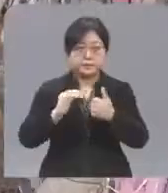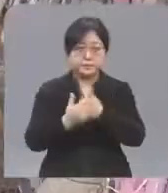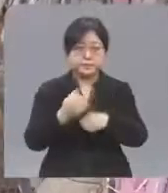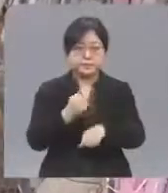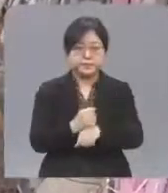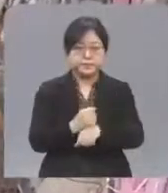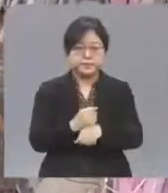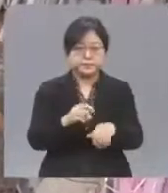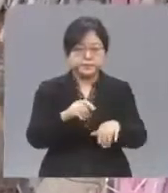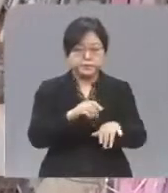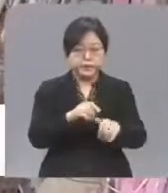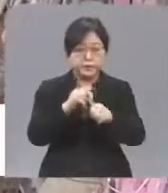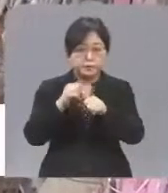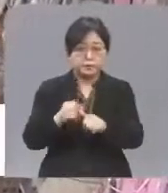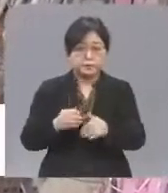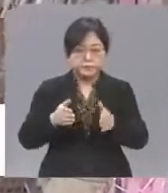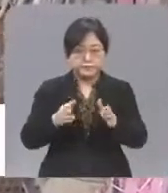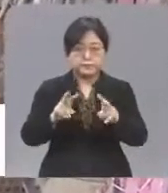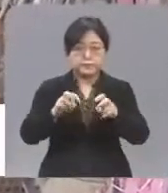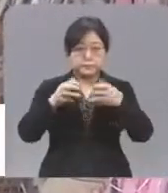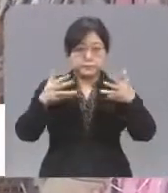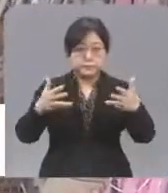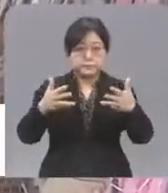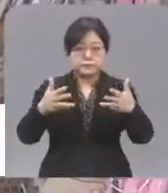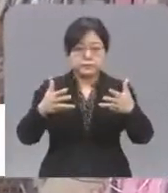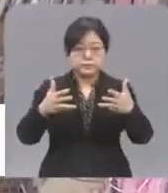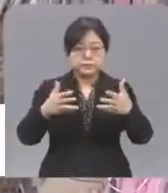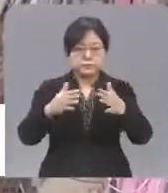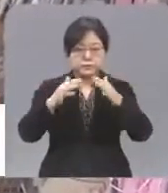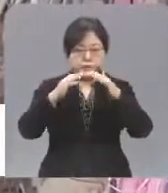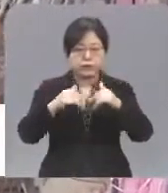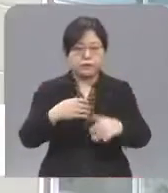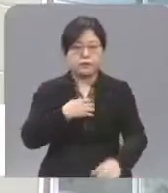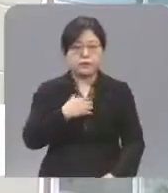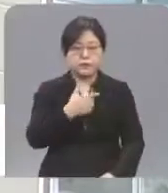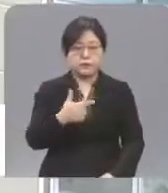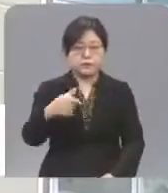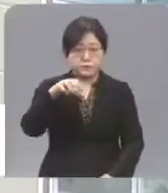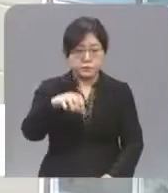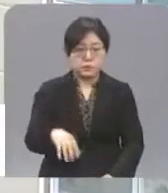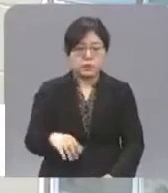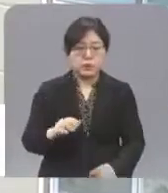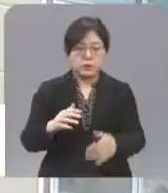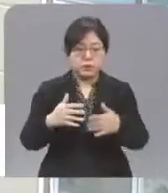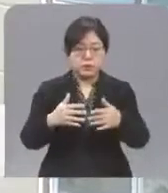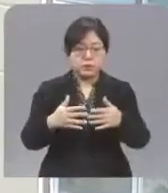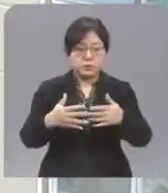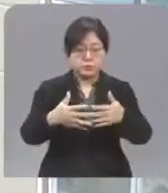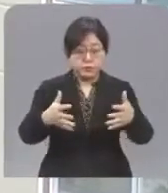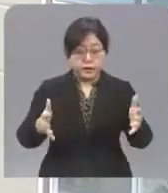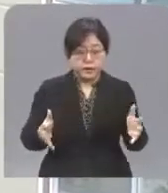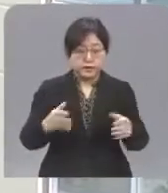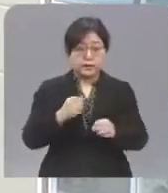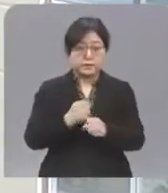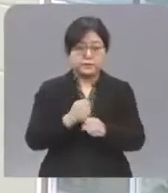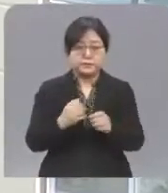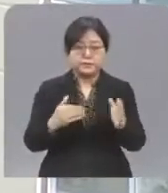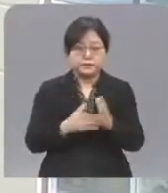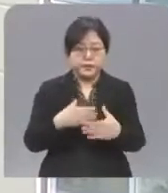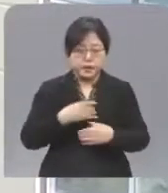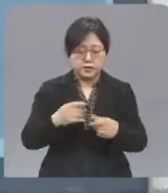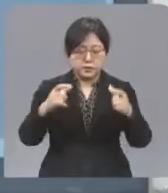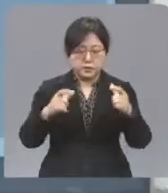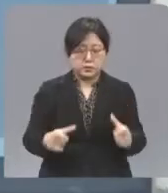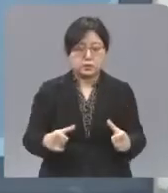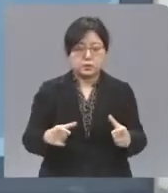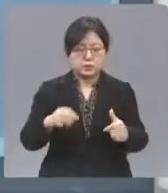매몰자 구조를 위한 지임로인 28층의 경우 붕괴 위험이 큰 구역에는 울타리가 설치됐습니다. 안전구역